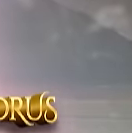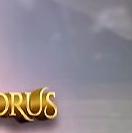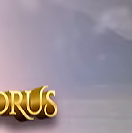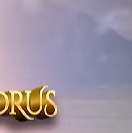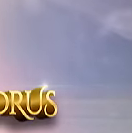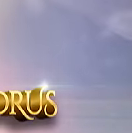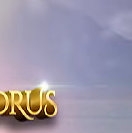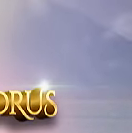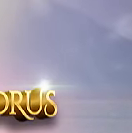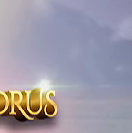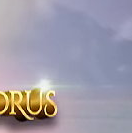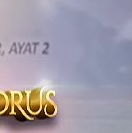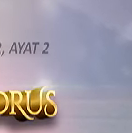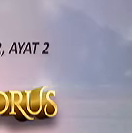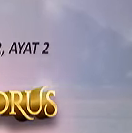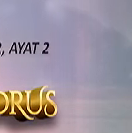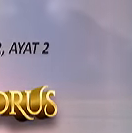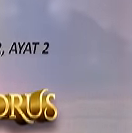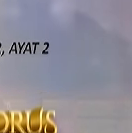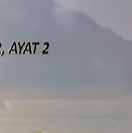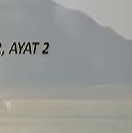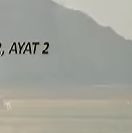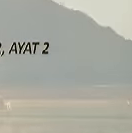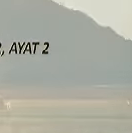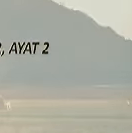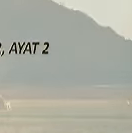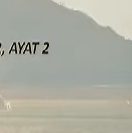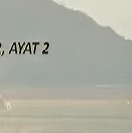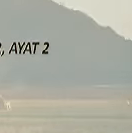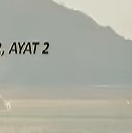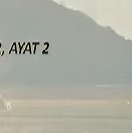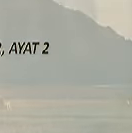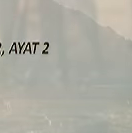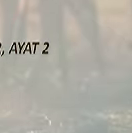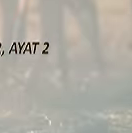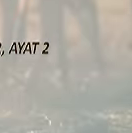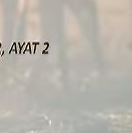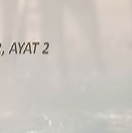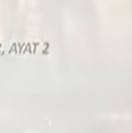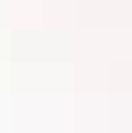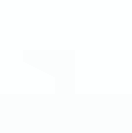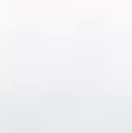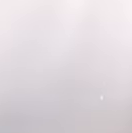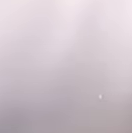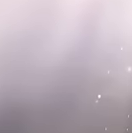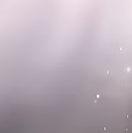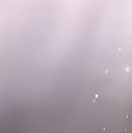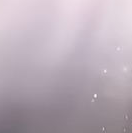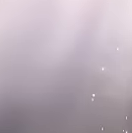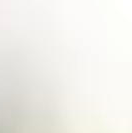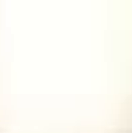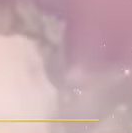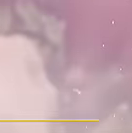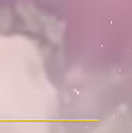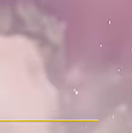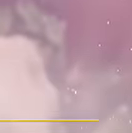Allah berfirman, "Fasalli li rabbika wanhar." Maka tunaikanlah salat dan sembelih haiwan korbanmu. Rebutlah peluang